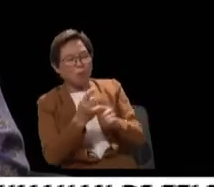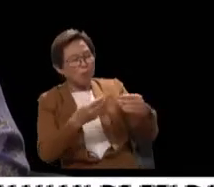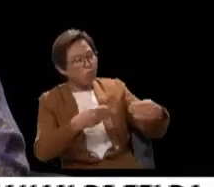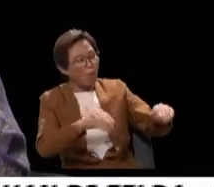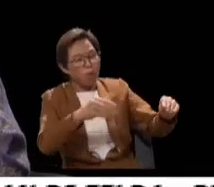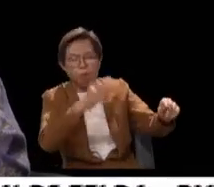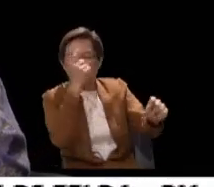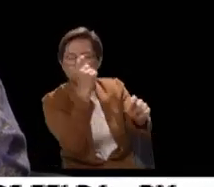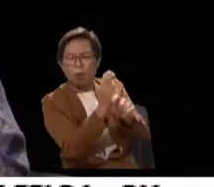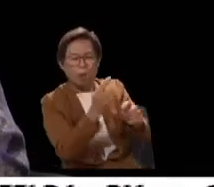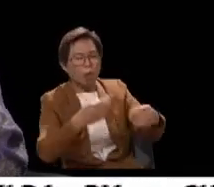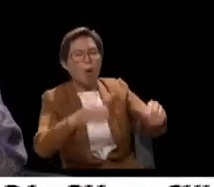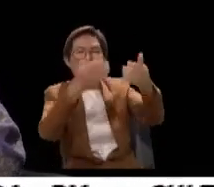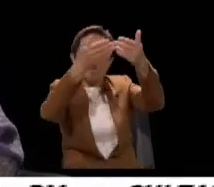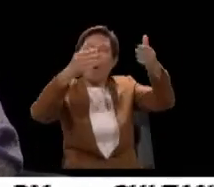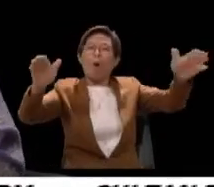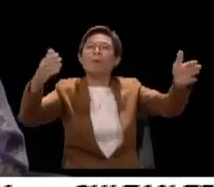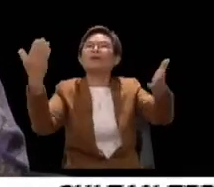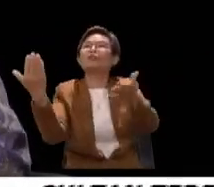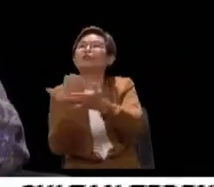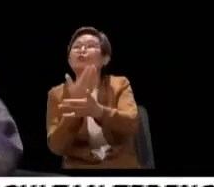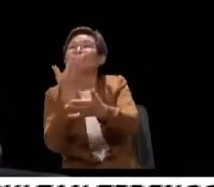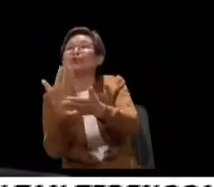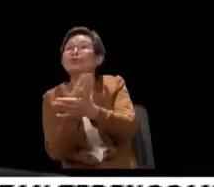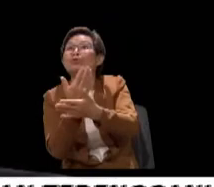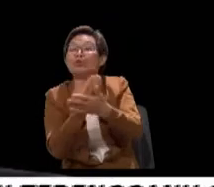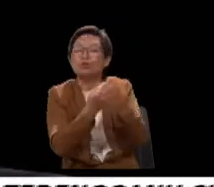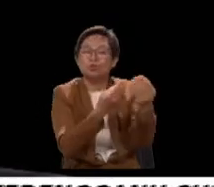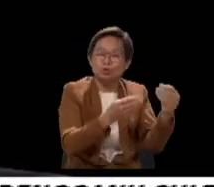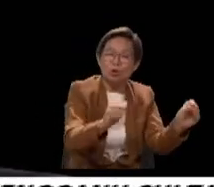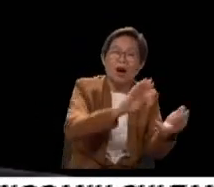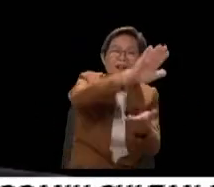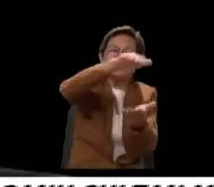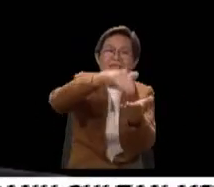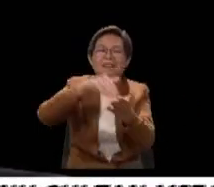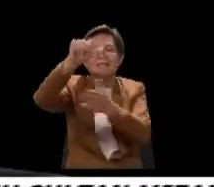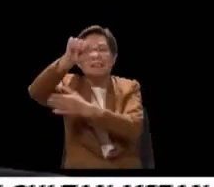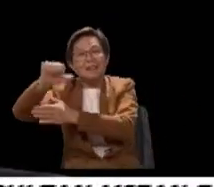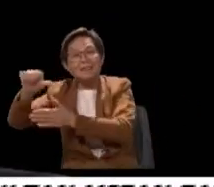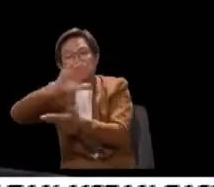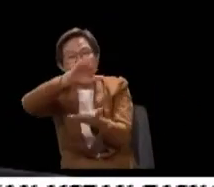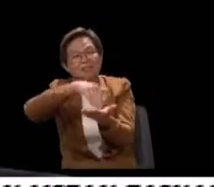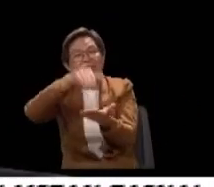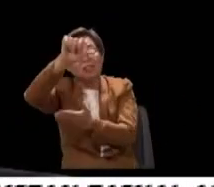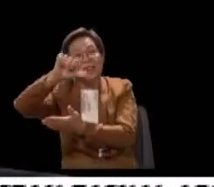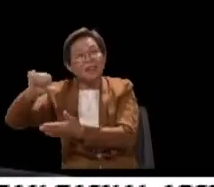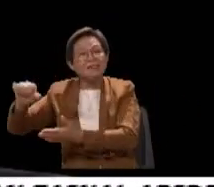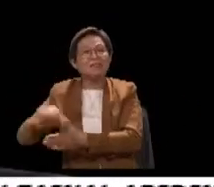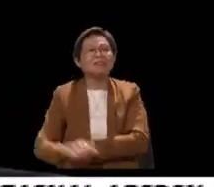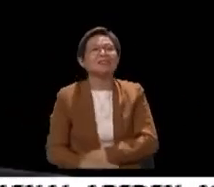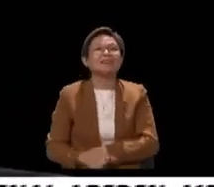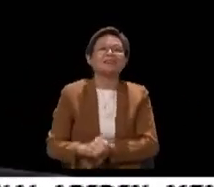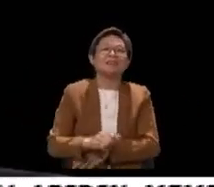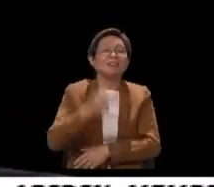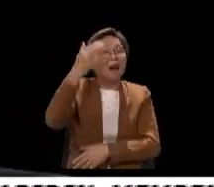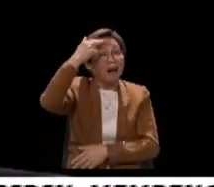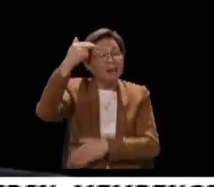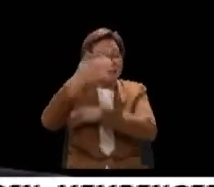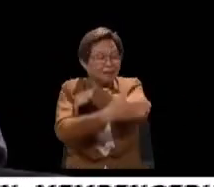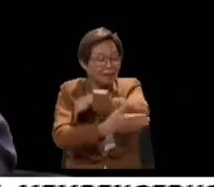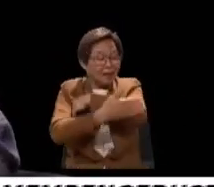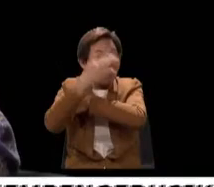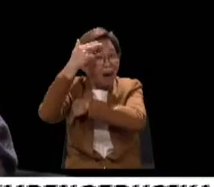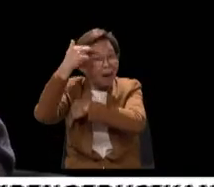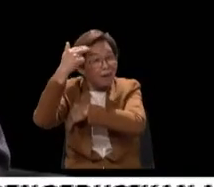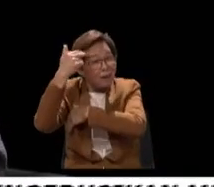ini jadi kita akan open up new market market-market yang baru di Central Asia di South Asia dan juga di Middle East untuk apa